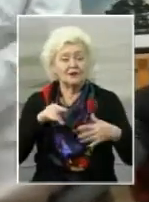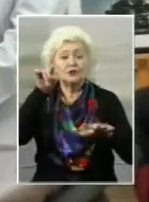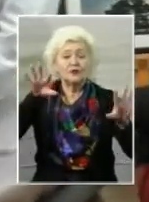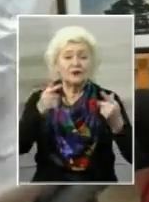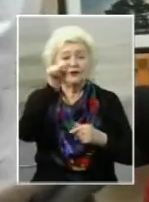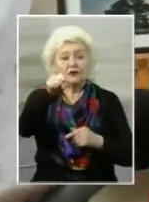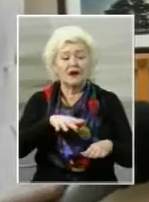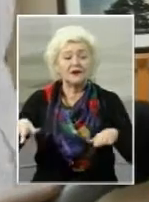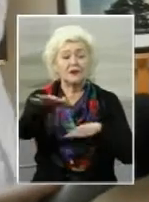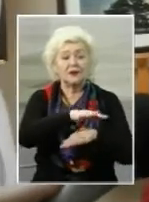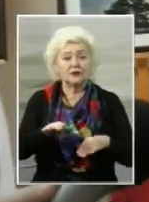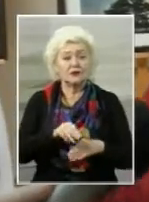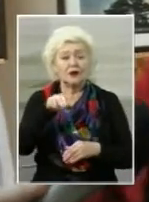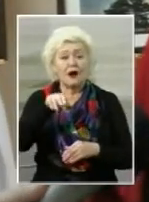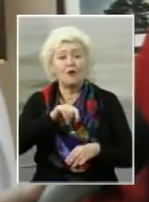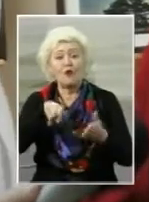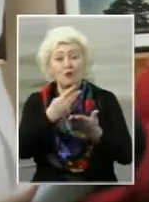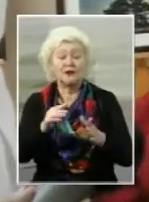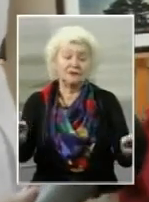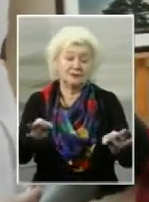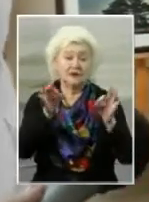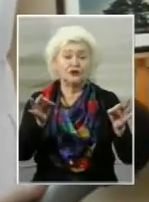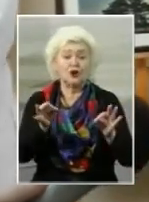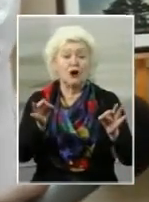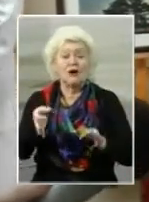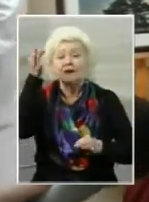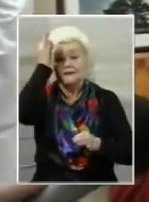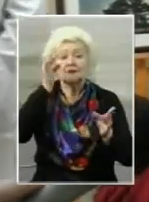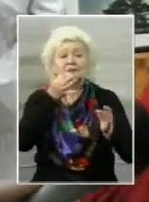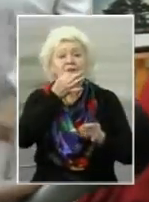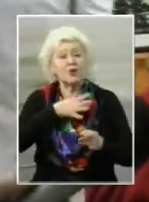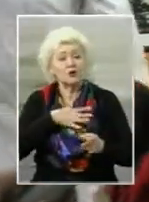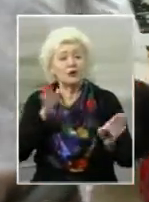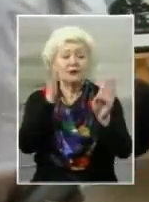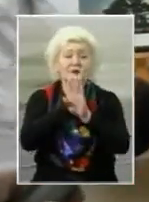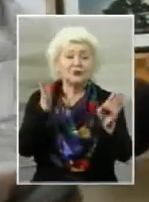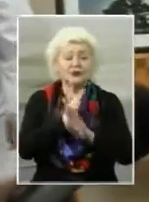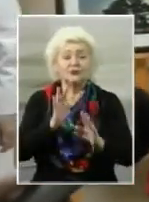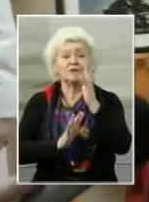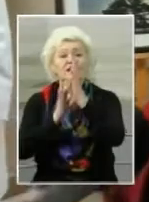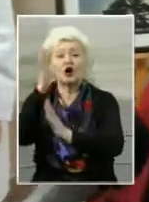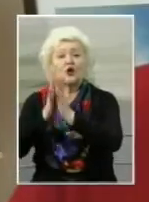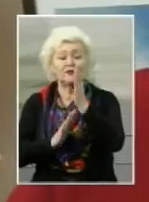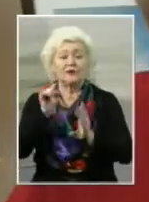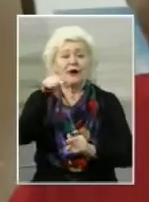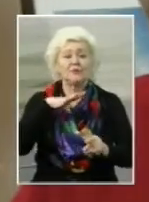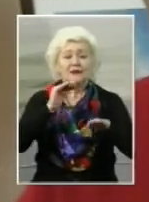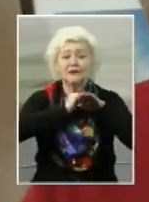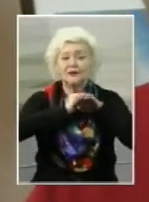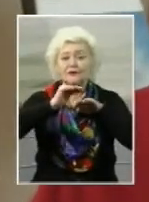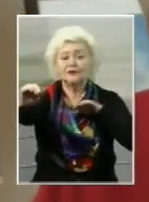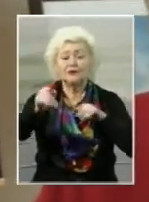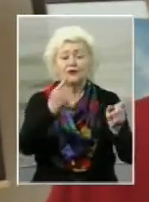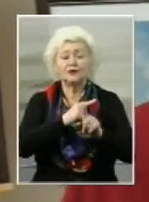їхньому ставку. Впала. Але нічого. Сподобалася і природа, сподобалася ця ковила. Ми були в цьому степу, де ходять ось